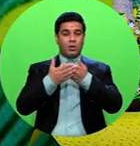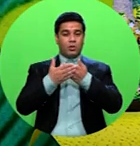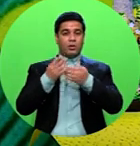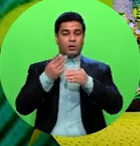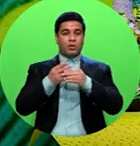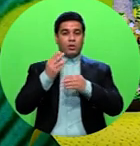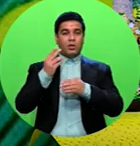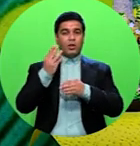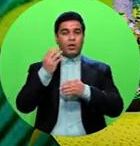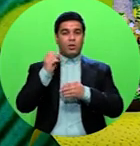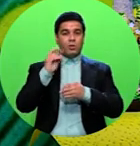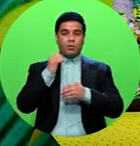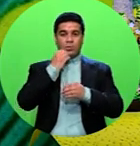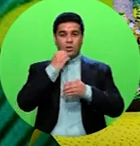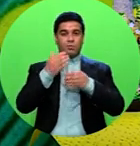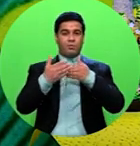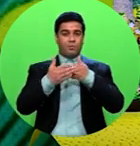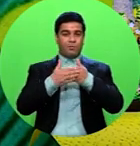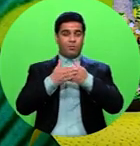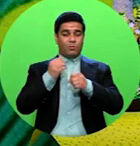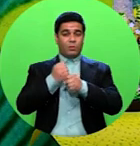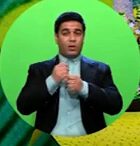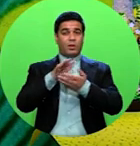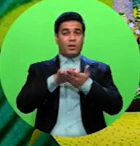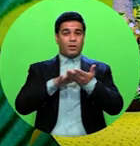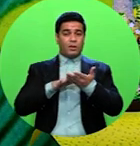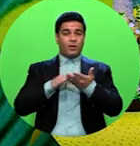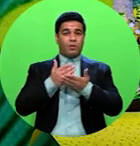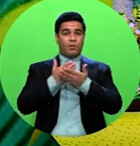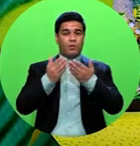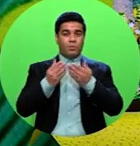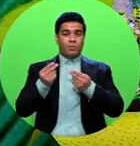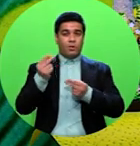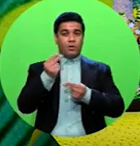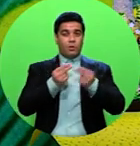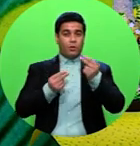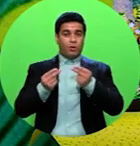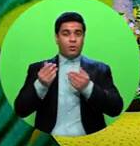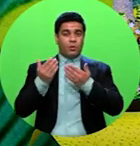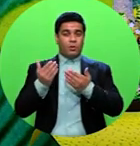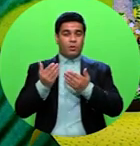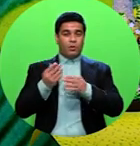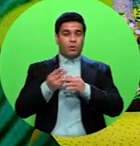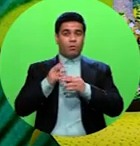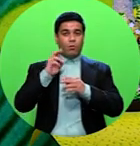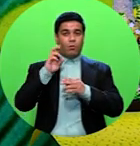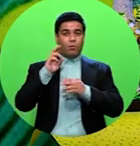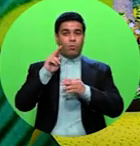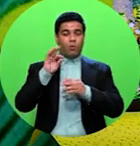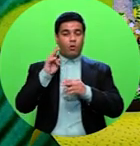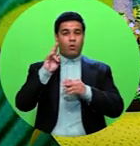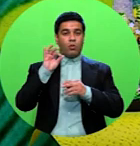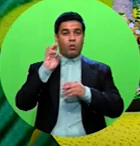шаблон на лоскуток ткани. Далее вы прорисовываете по контуру